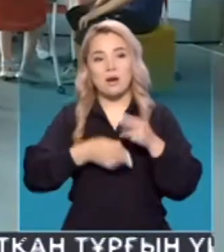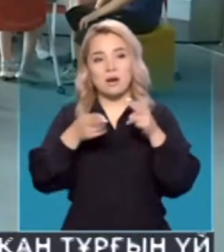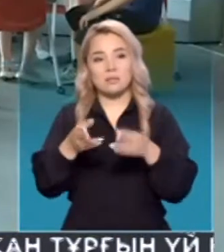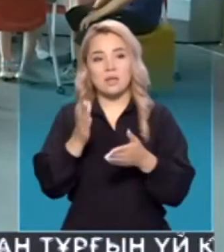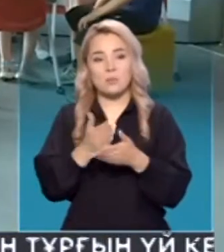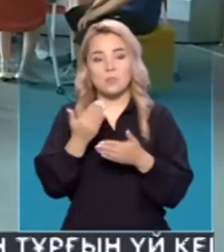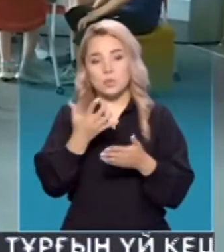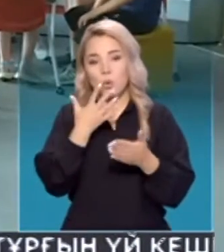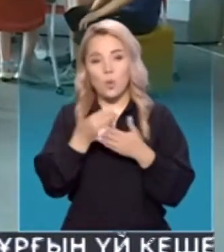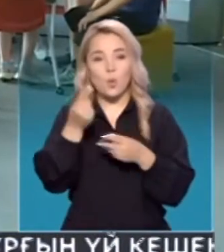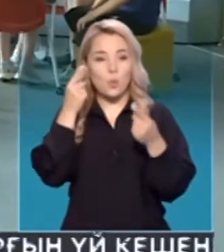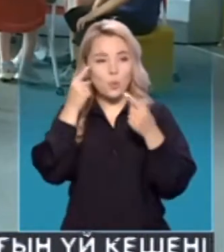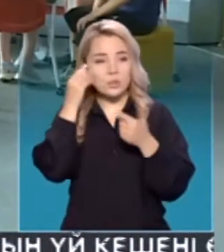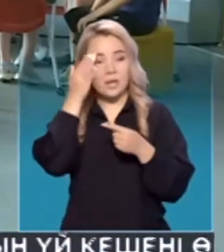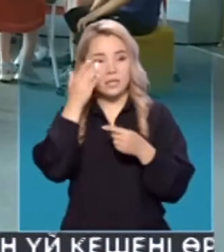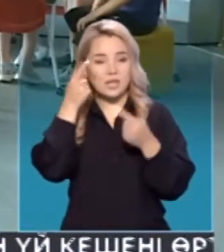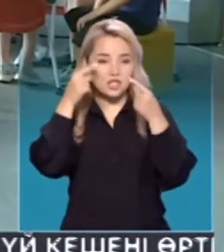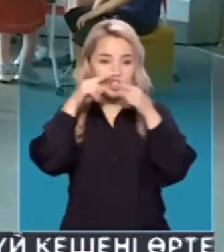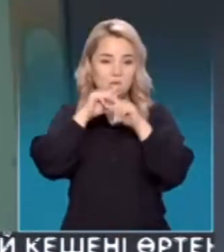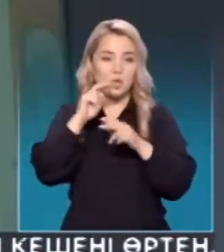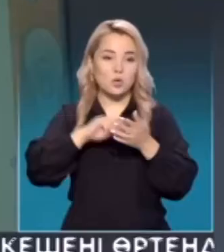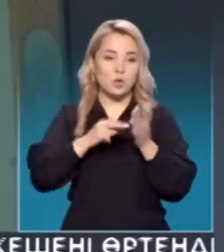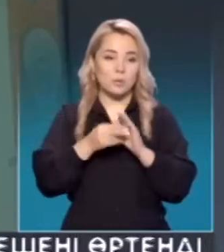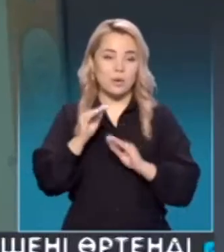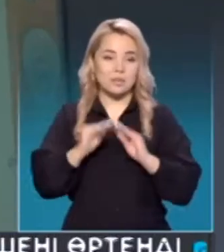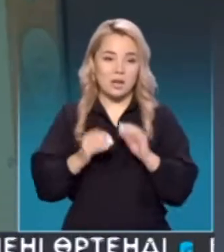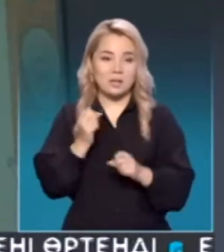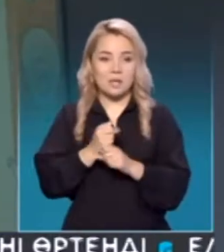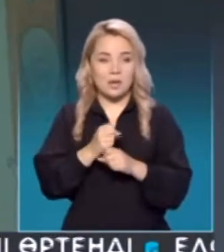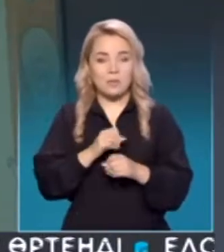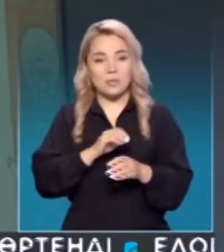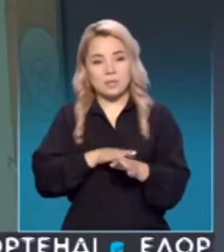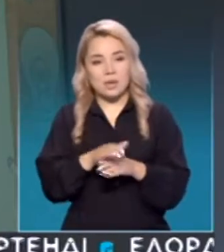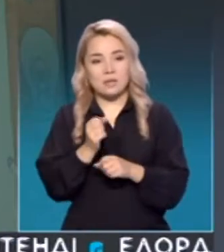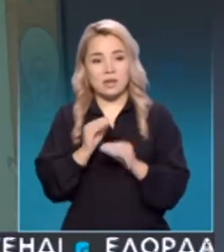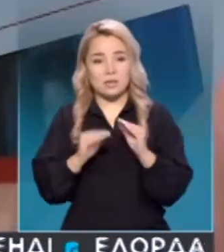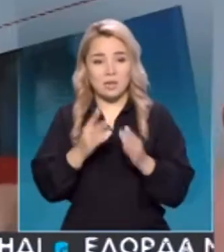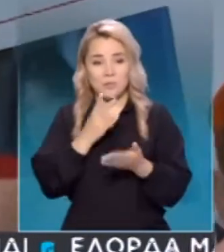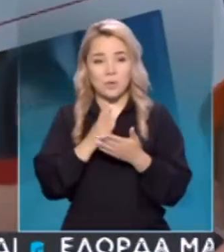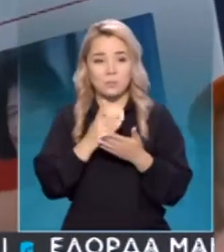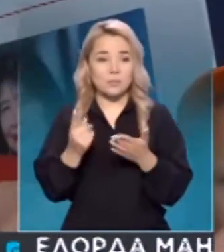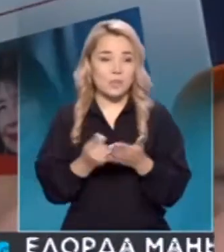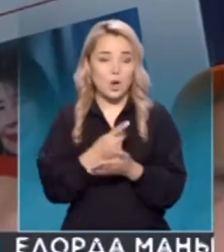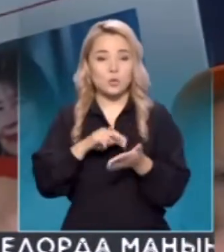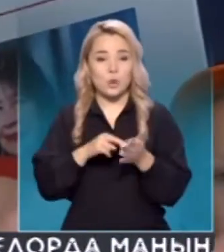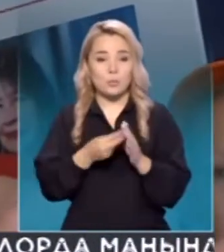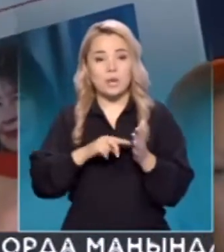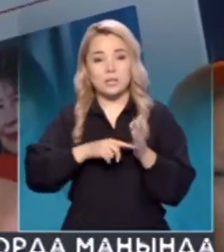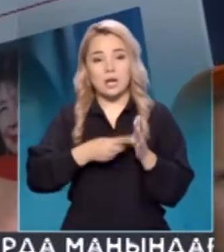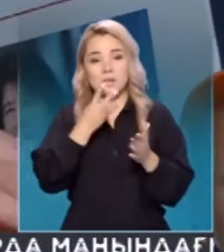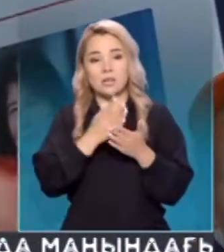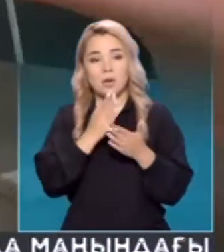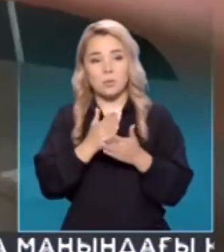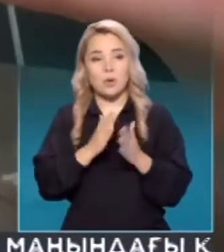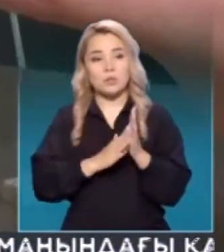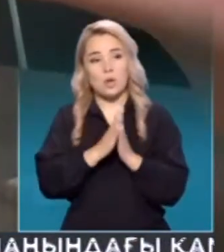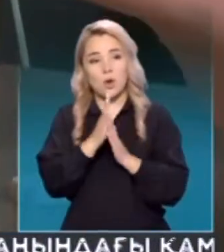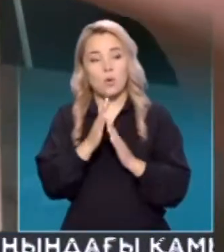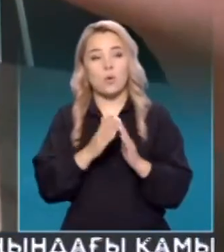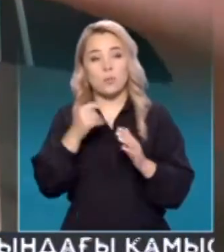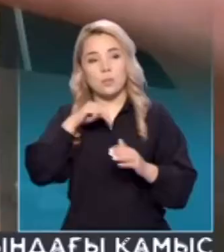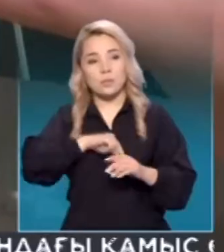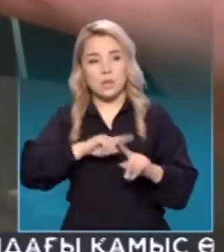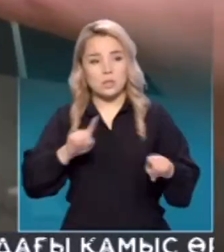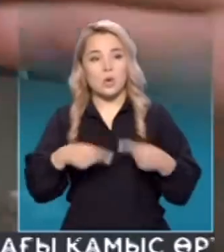барды. Өздерінің ойында жүрген инженерлік жобаларын қағазға түсіріп, нобайын жасады. Алғаш рет қолға алынған жобаның мақсаты өскелең ұрпақтың